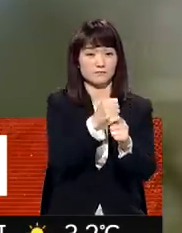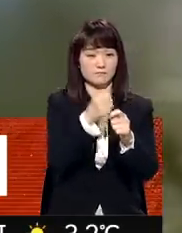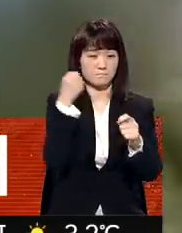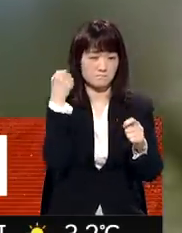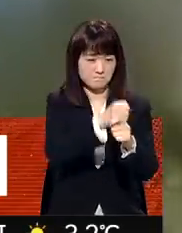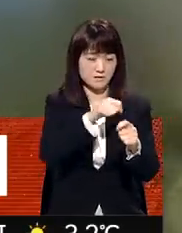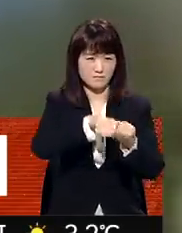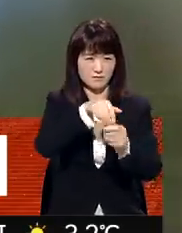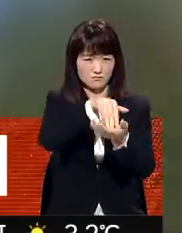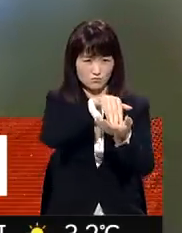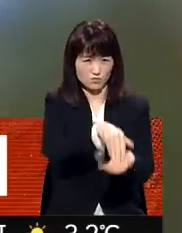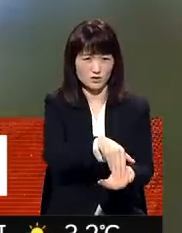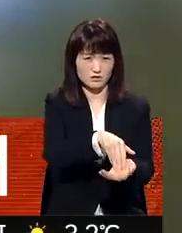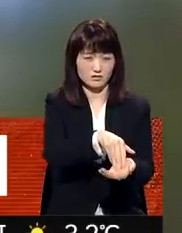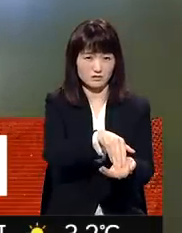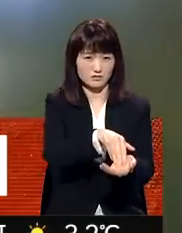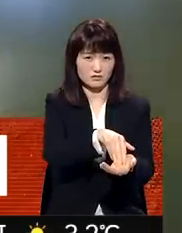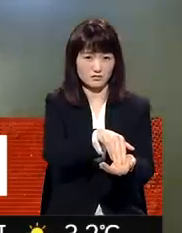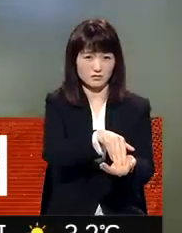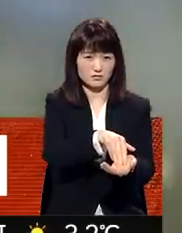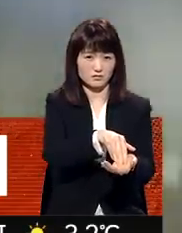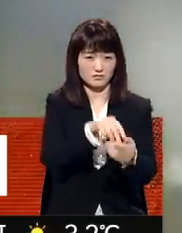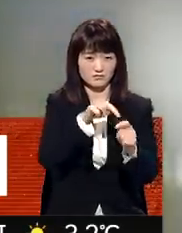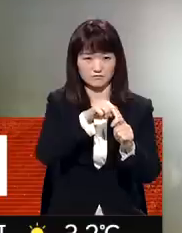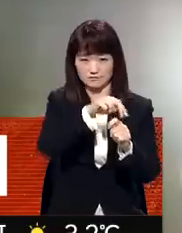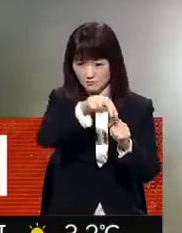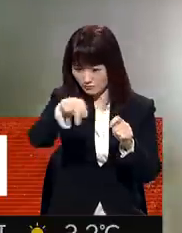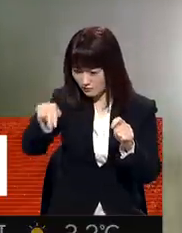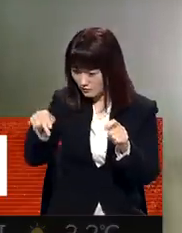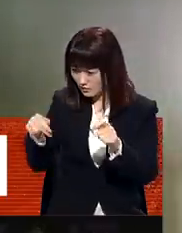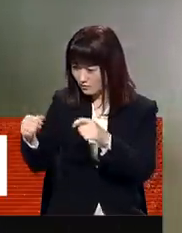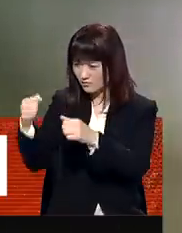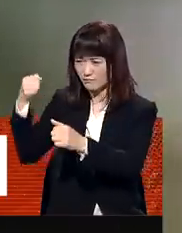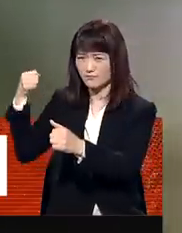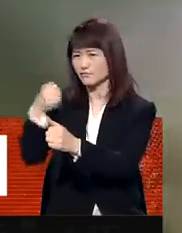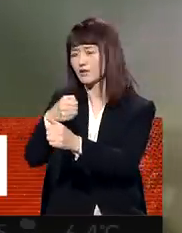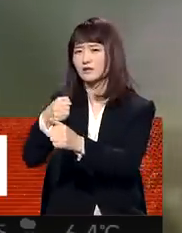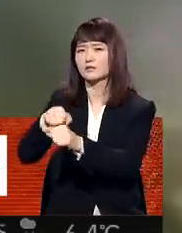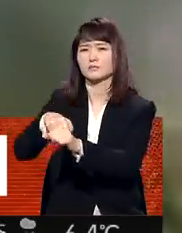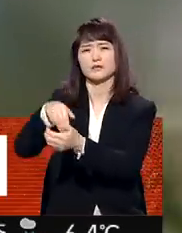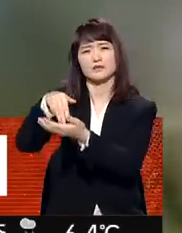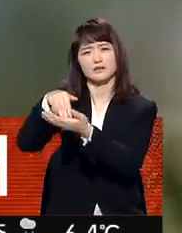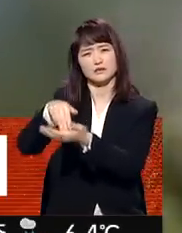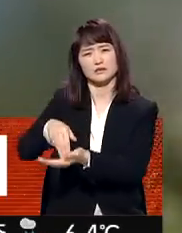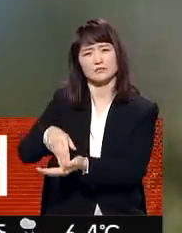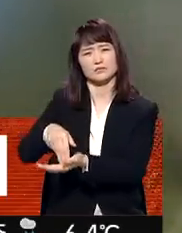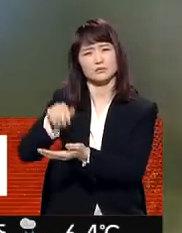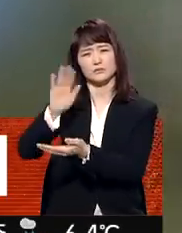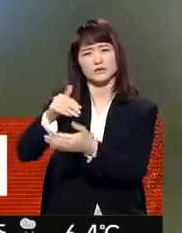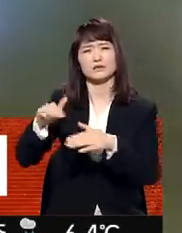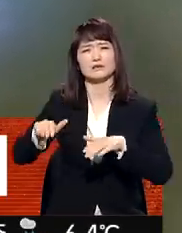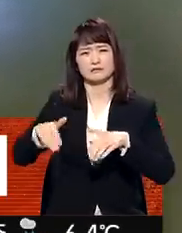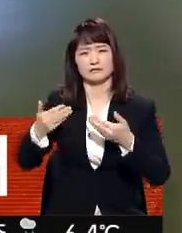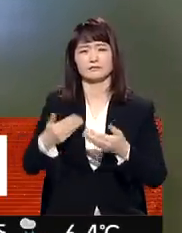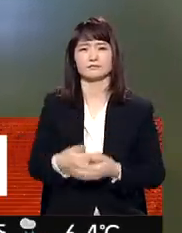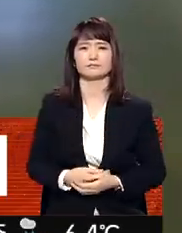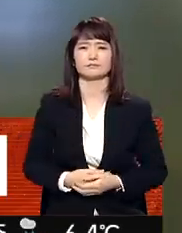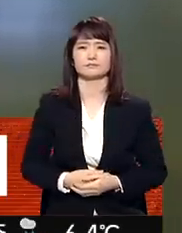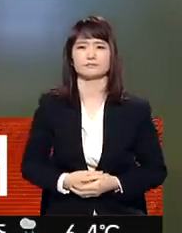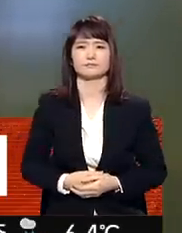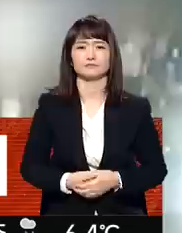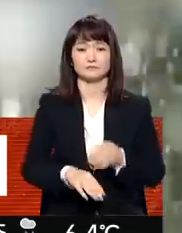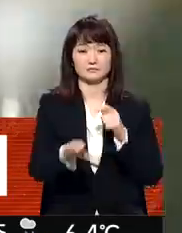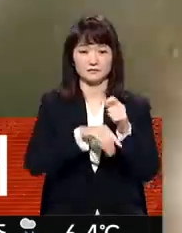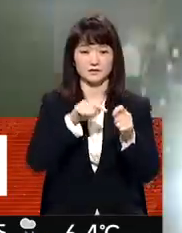될 건데 밖에 나왔기 때문에 처벌이 세지 않다 그게 문제입니다 승현이 뭐가 됐든 좀 아니든